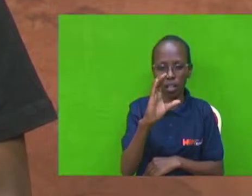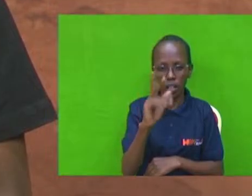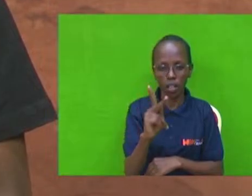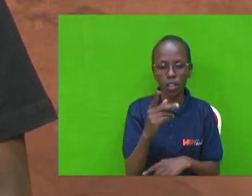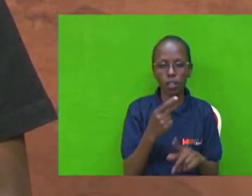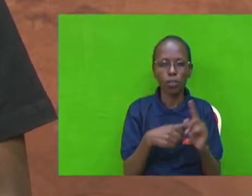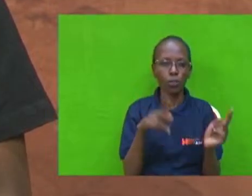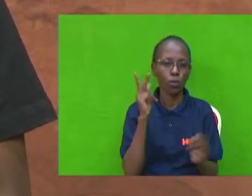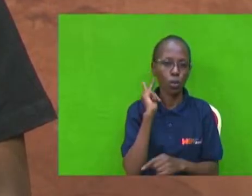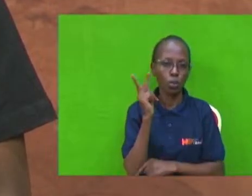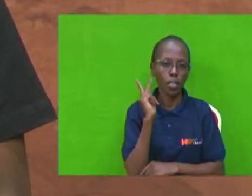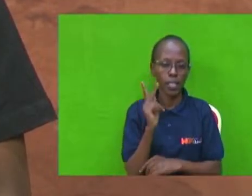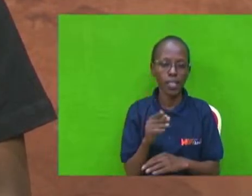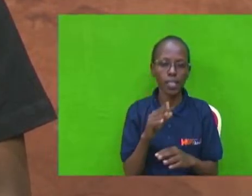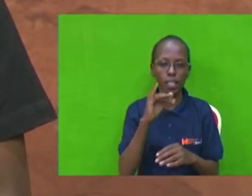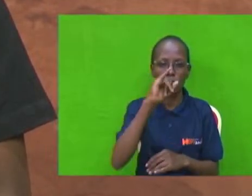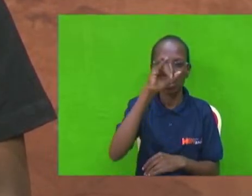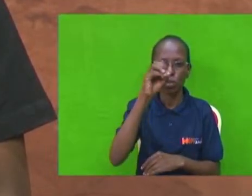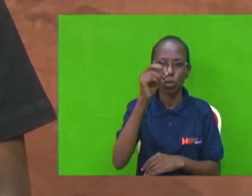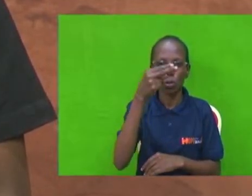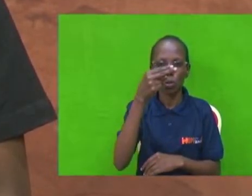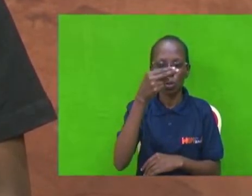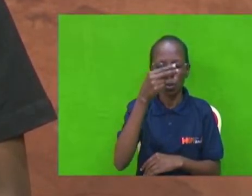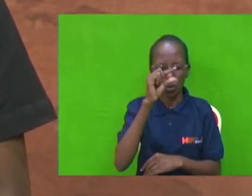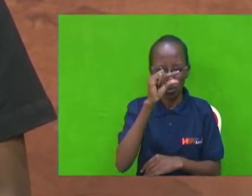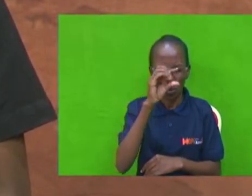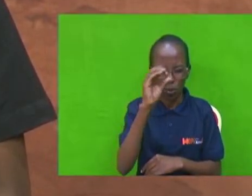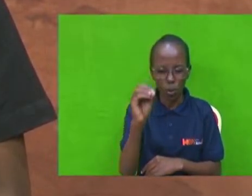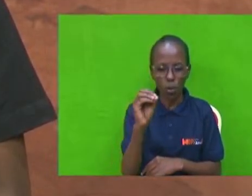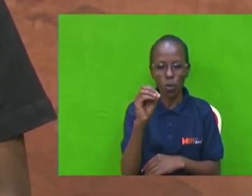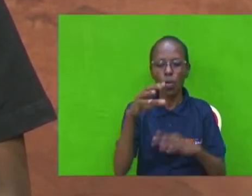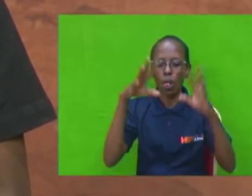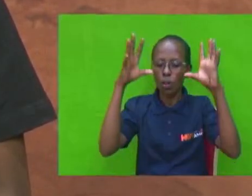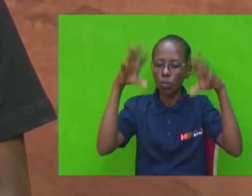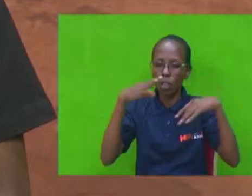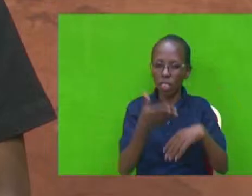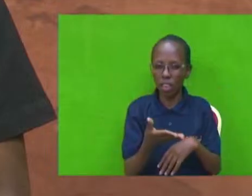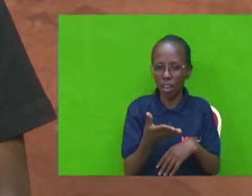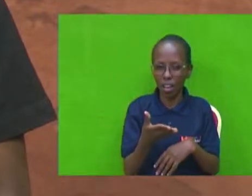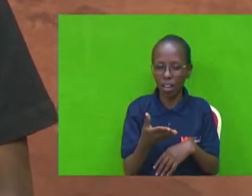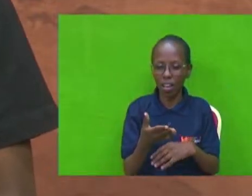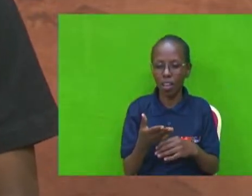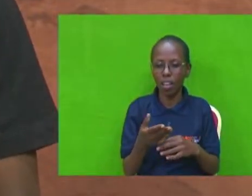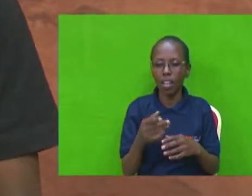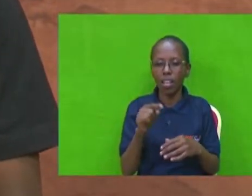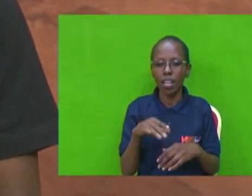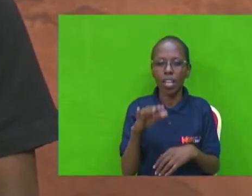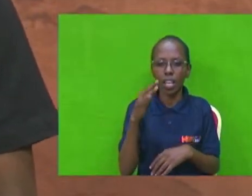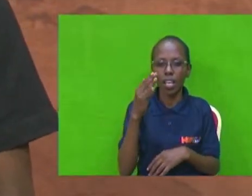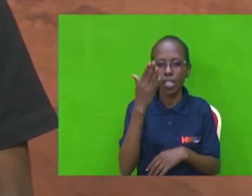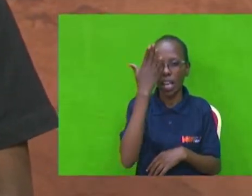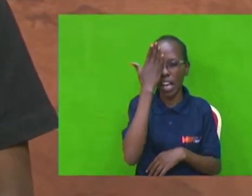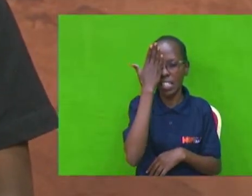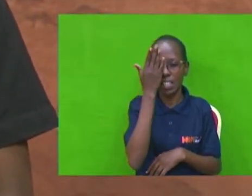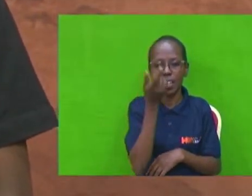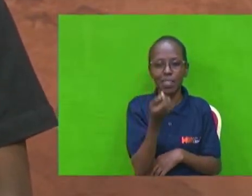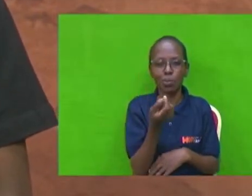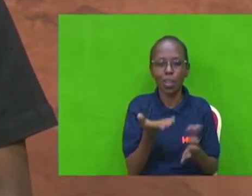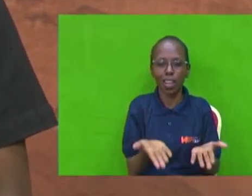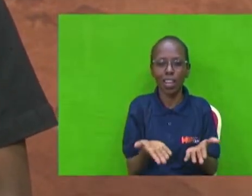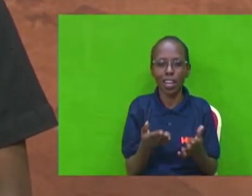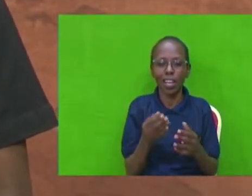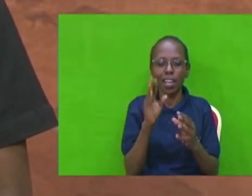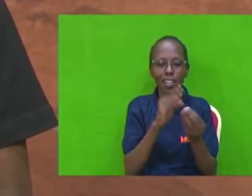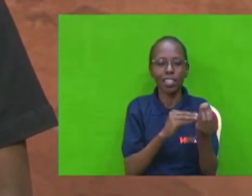Karibu mwalimu Mesha. Kabari ya kisi, kunanyesha? Mvua kama kawaida hapa, ndio unajua Israeli dogo. Asante. Kuna ndizi